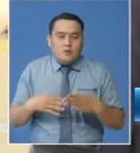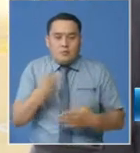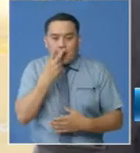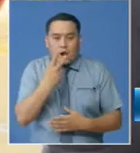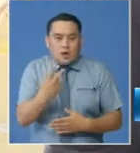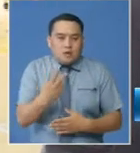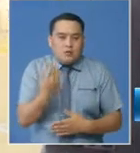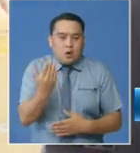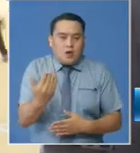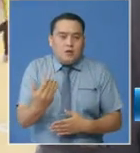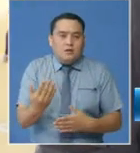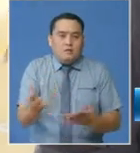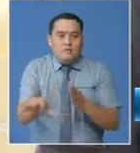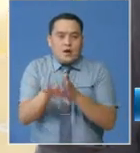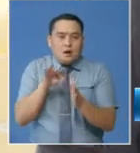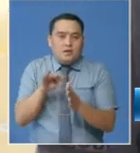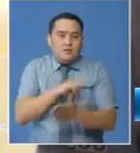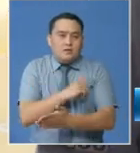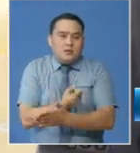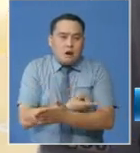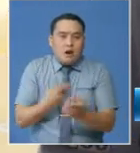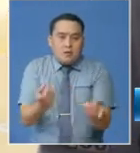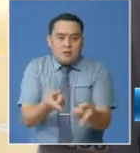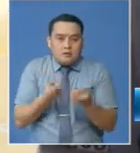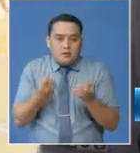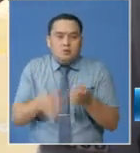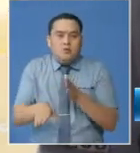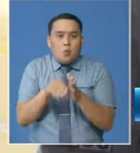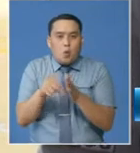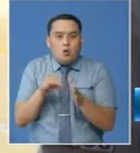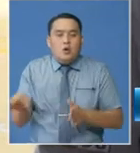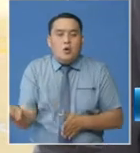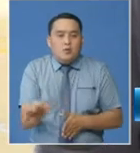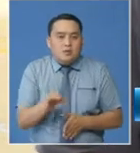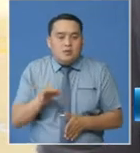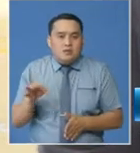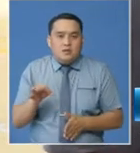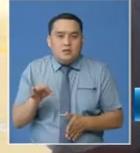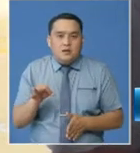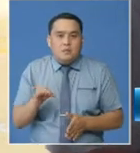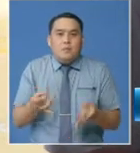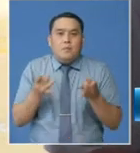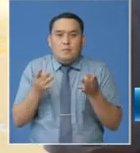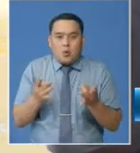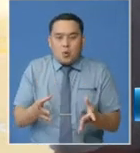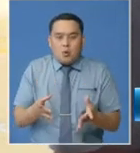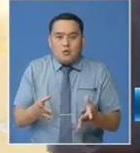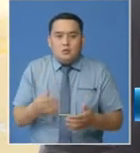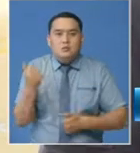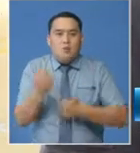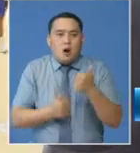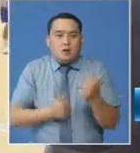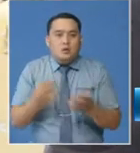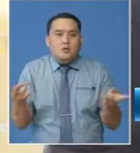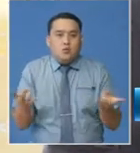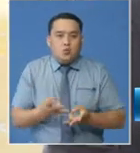отсматривать именно оттуда, также привлекать их в сборную области. И просто это спартакиада это нужна